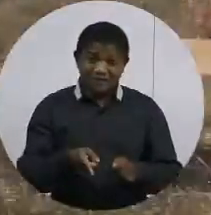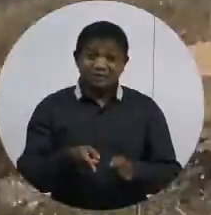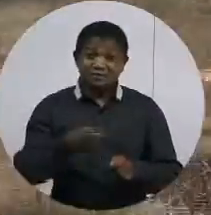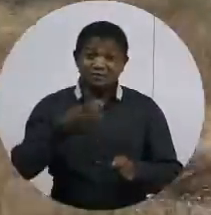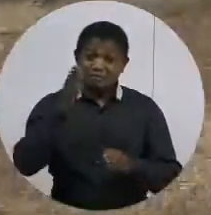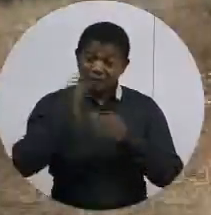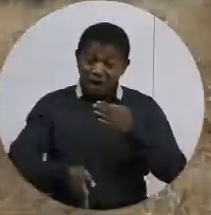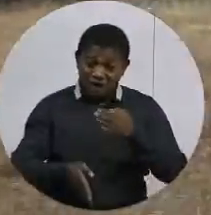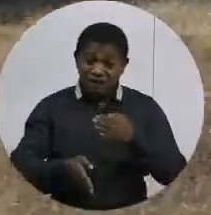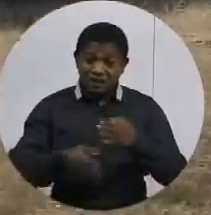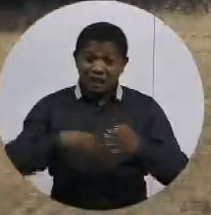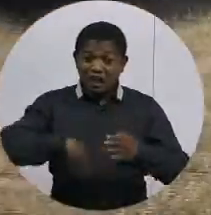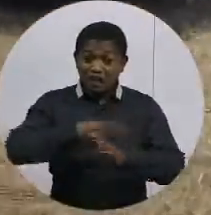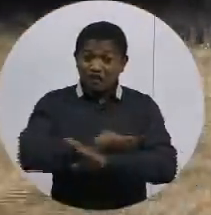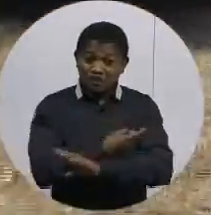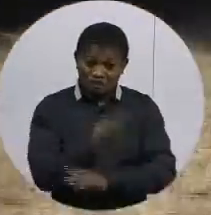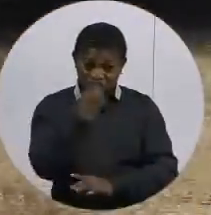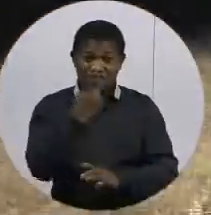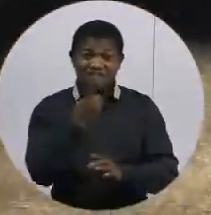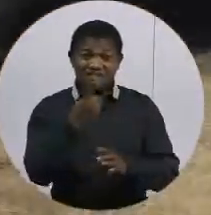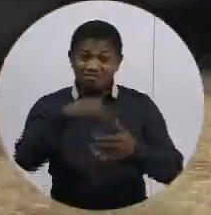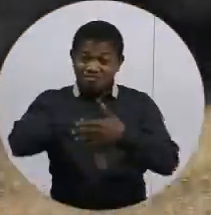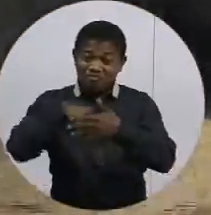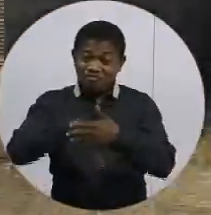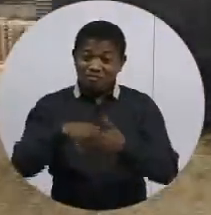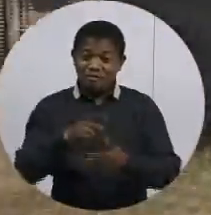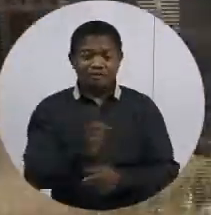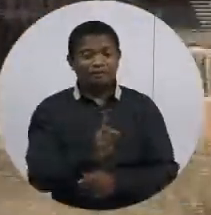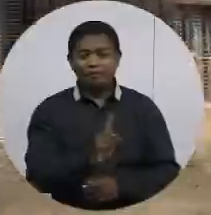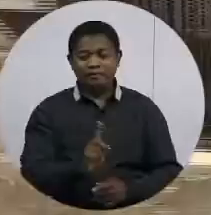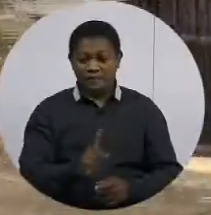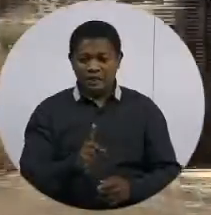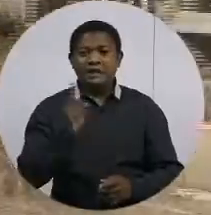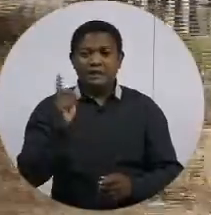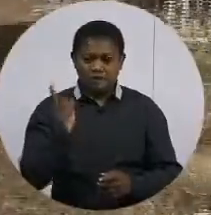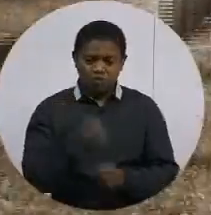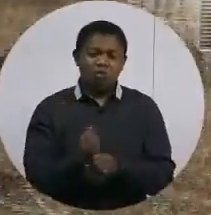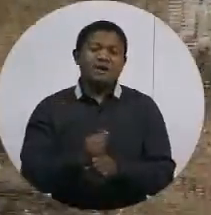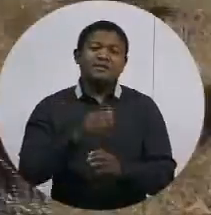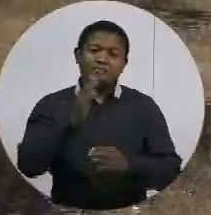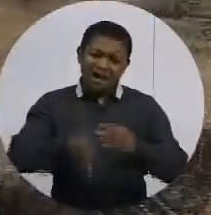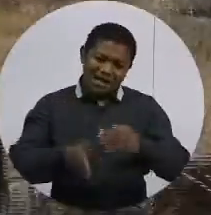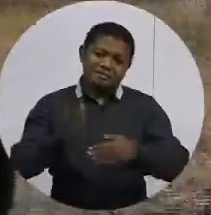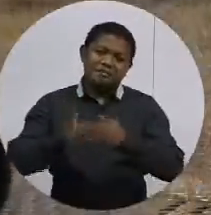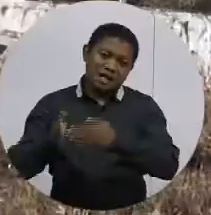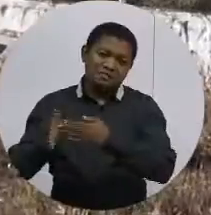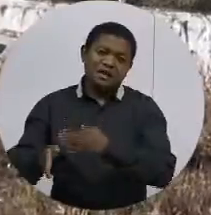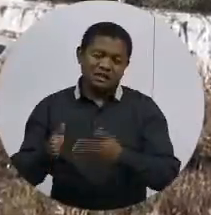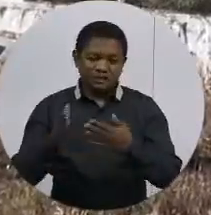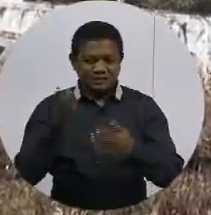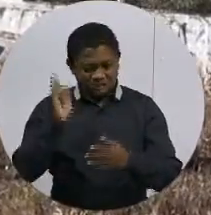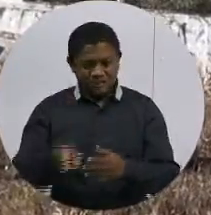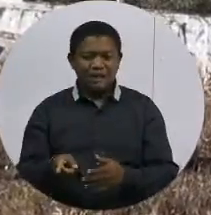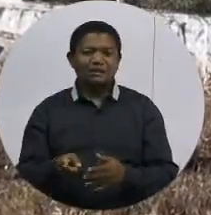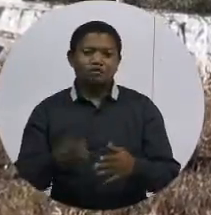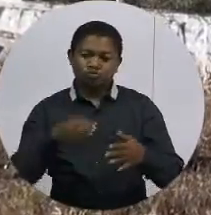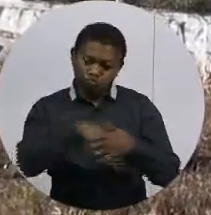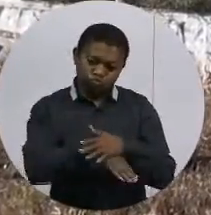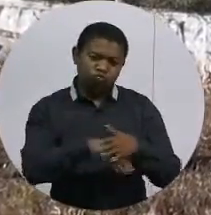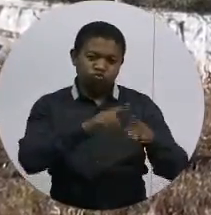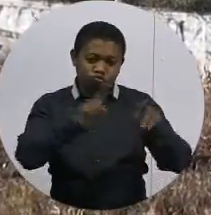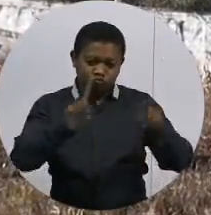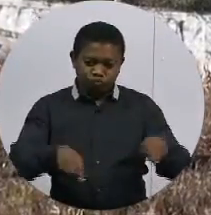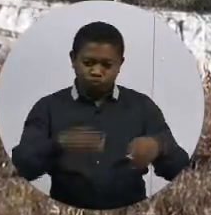tsy mampiaia ka tsy manana fasana ato anatin'ny faritra Analamanga dia afaka mindrana fasana eny. Io ilay antsoina hoe fosse